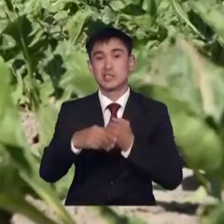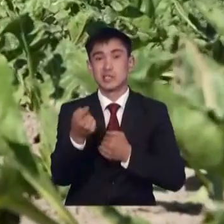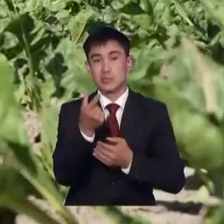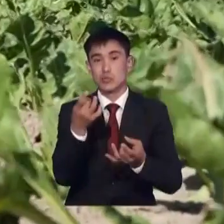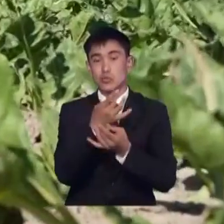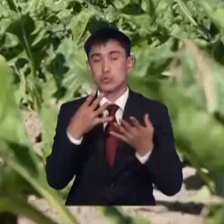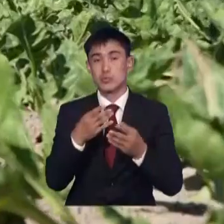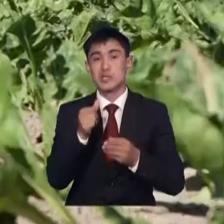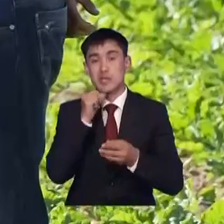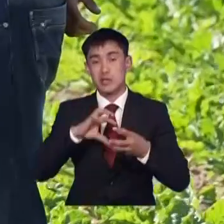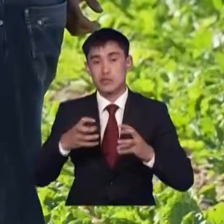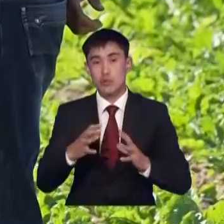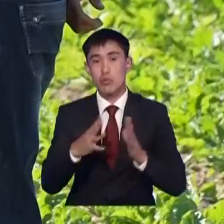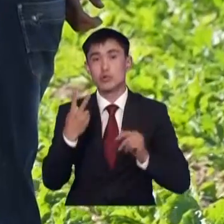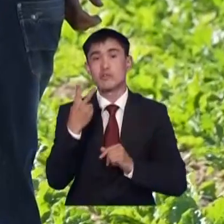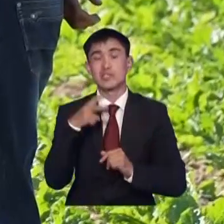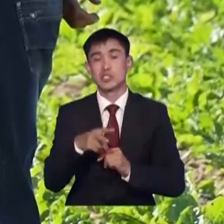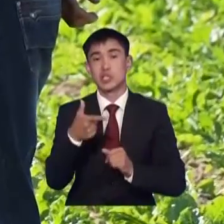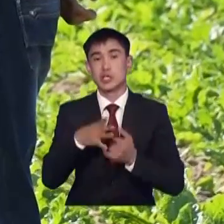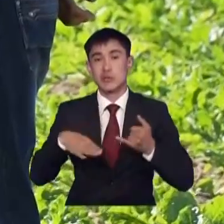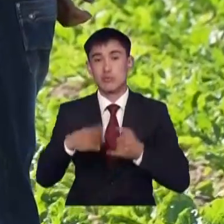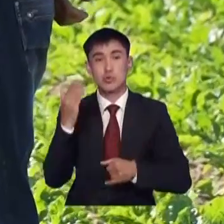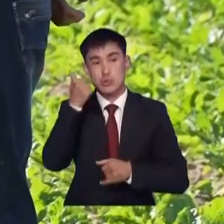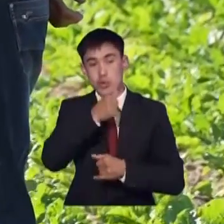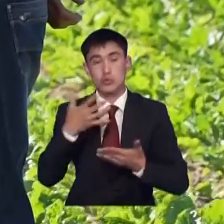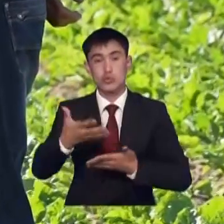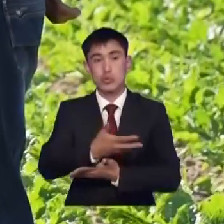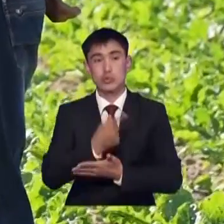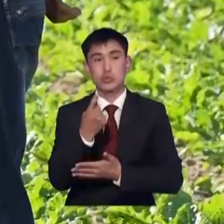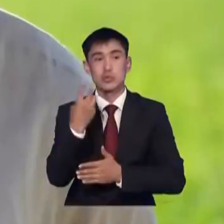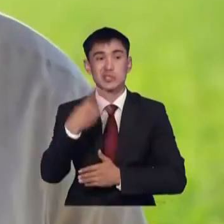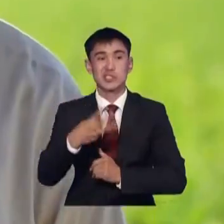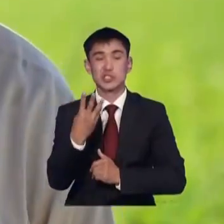культурами сахарно свёкла же чуть больше 2.000 в прошлом году собрано